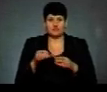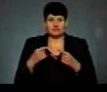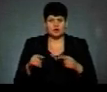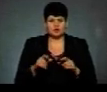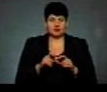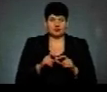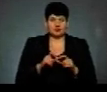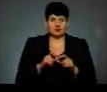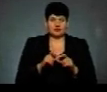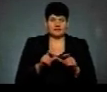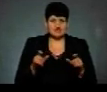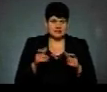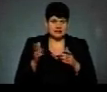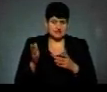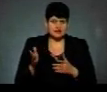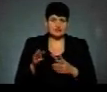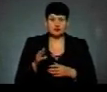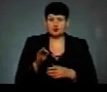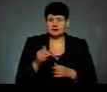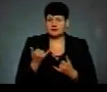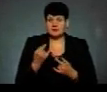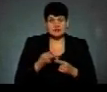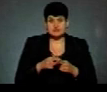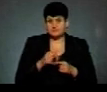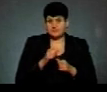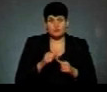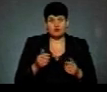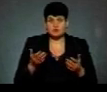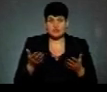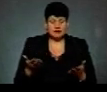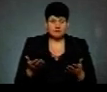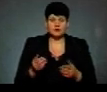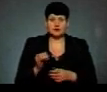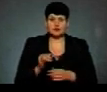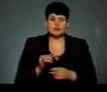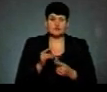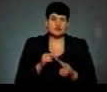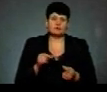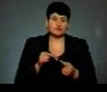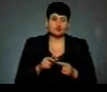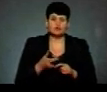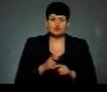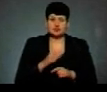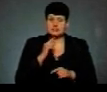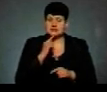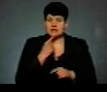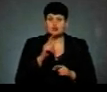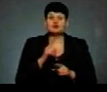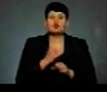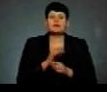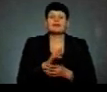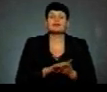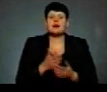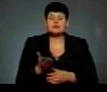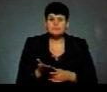після нескладання іспиту, то тепер це неможливо. І, відповідно, дуже-дуже складно, що робити далі.